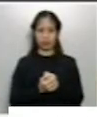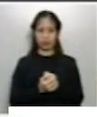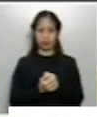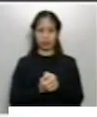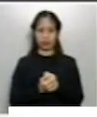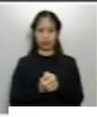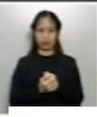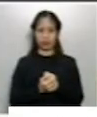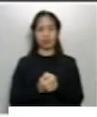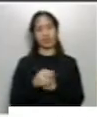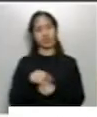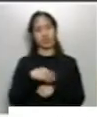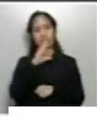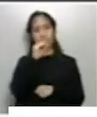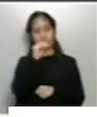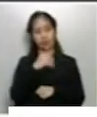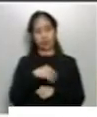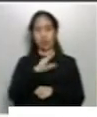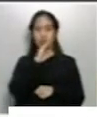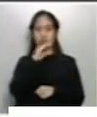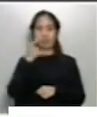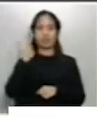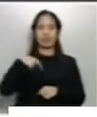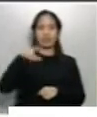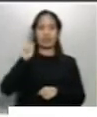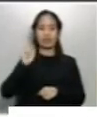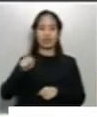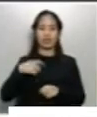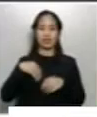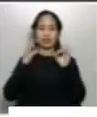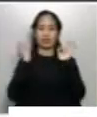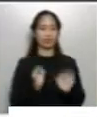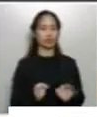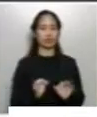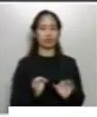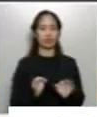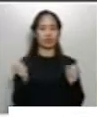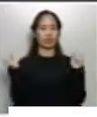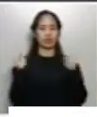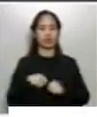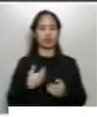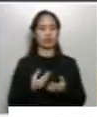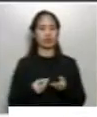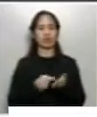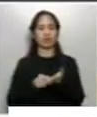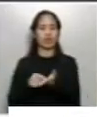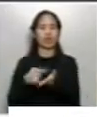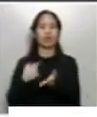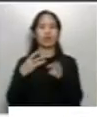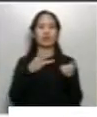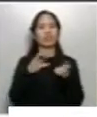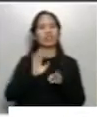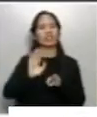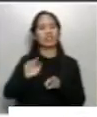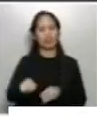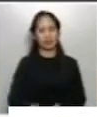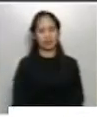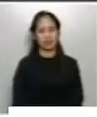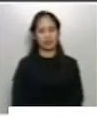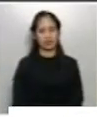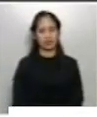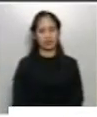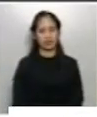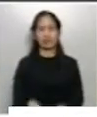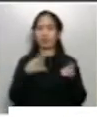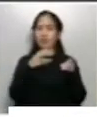ส่วนท่านบอกว่าถ้าศาลไม่ตัดสินหรือไม่สั่งการจะคืนให้อันนั้นเป็นวิธีการหนึ่งเท่านั้นนั้นวิ